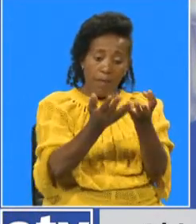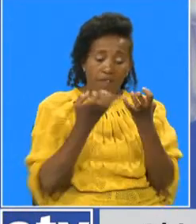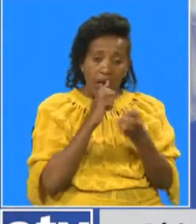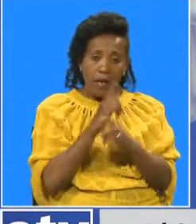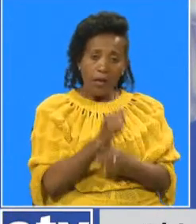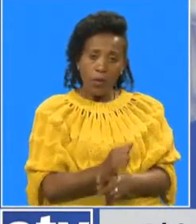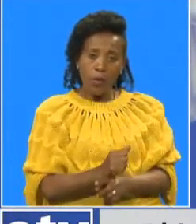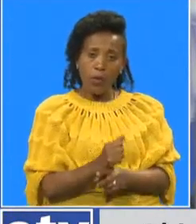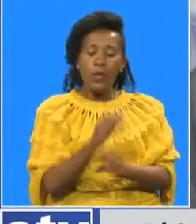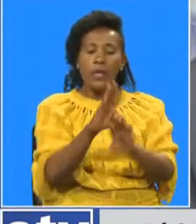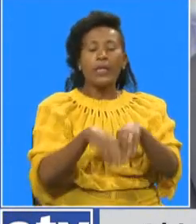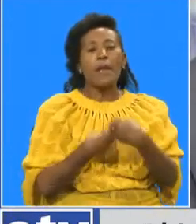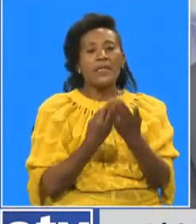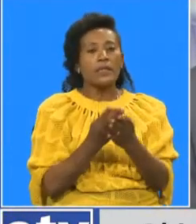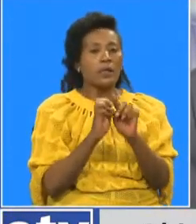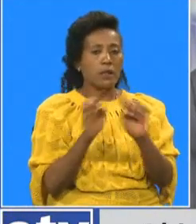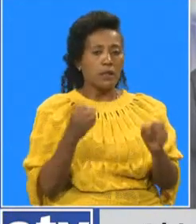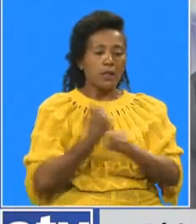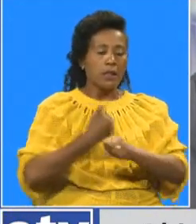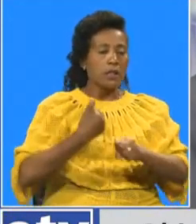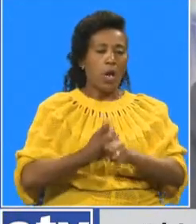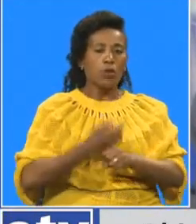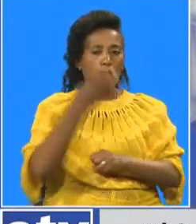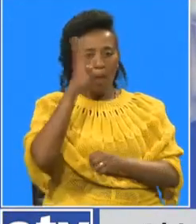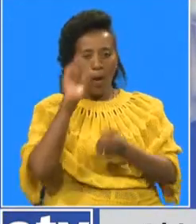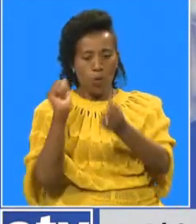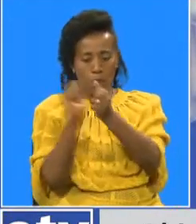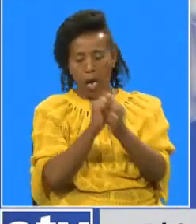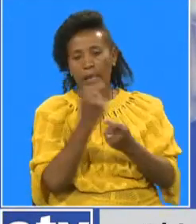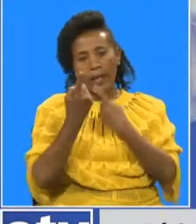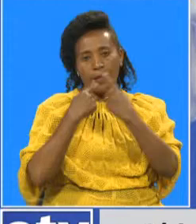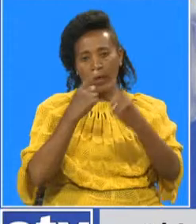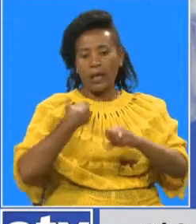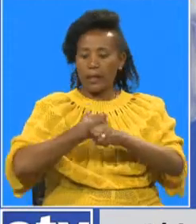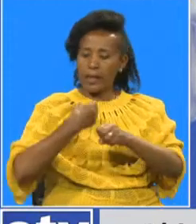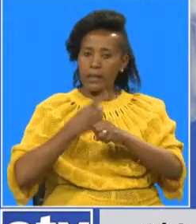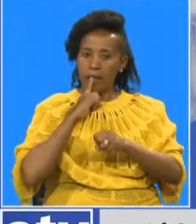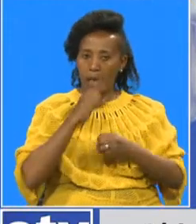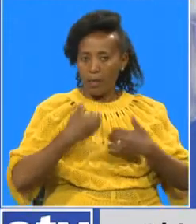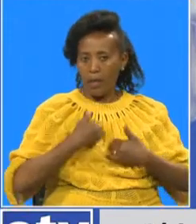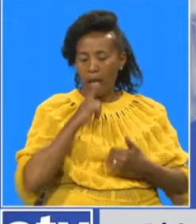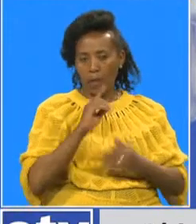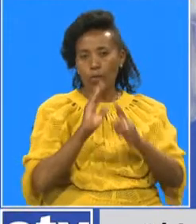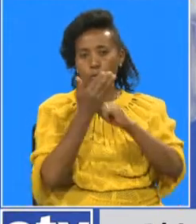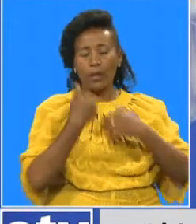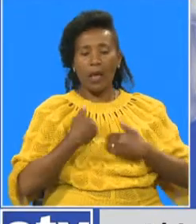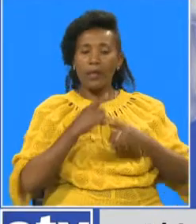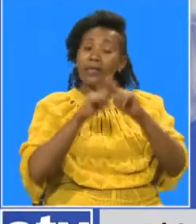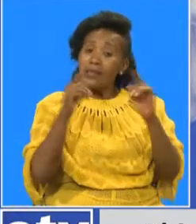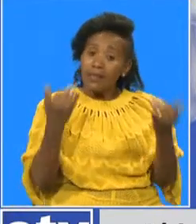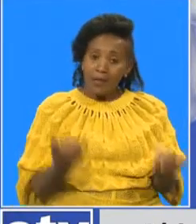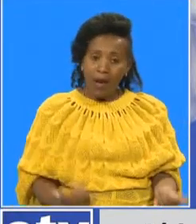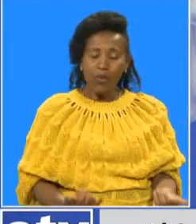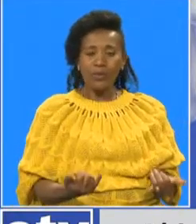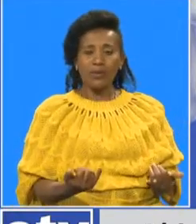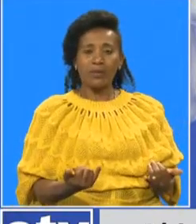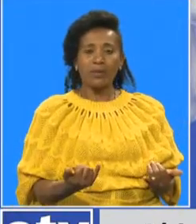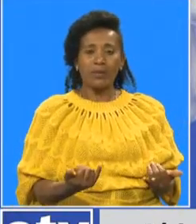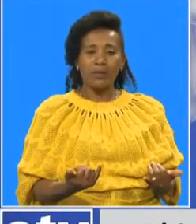ለሚፈለገው የመስጠት ግን ስራዎች ከባንኮች ጋር እየተነጋገርን እየሰራንበት ያለ ሁኔታ አለ። ግን ስቲል